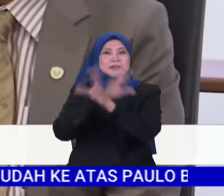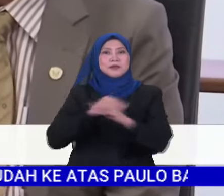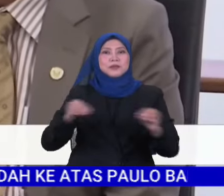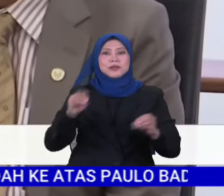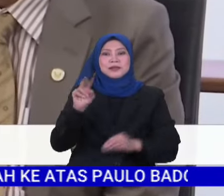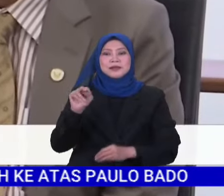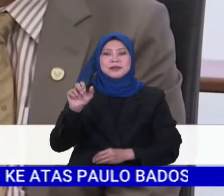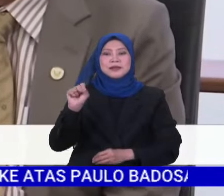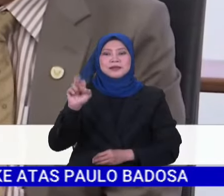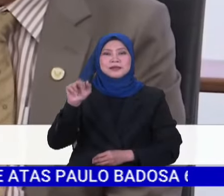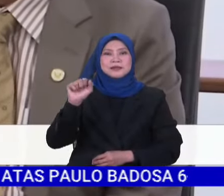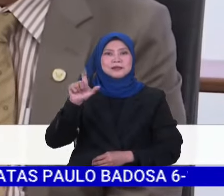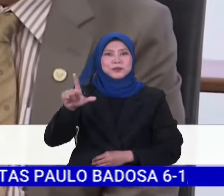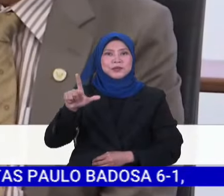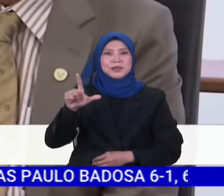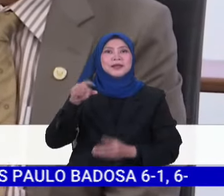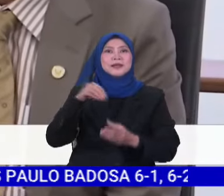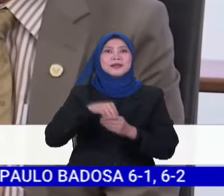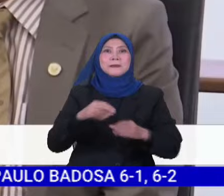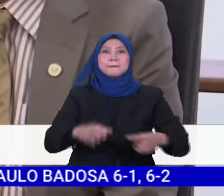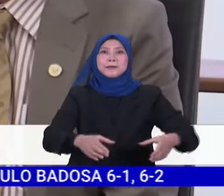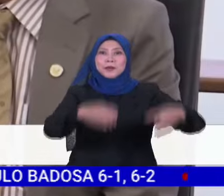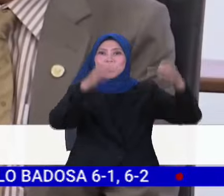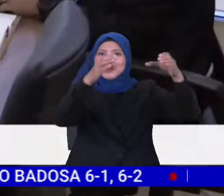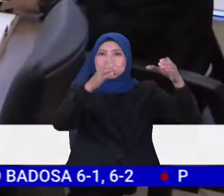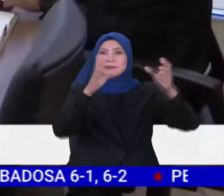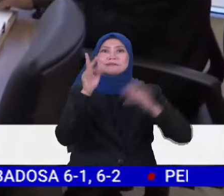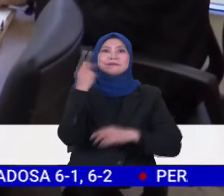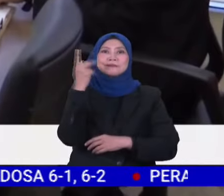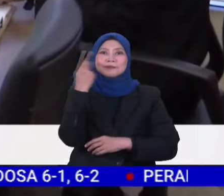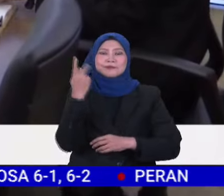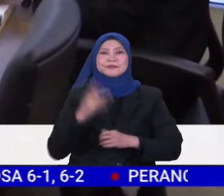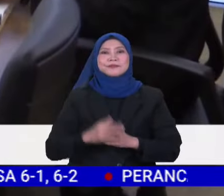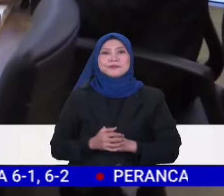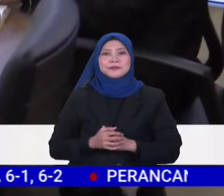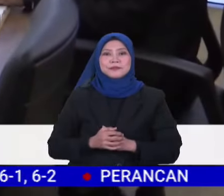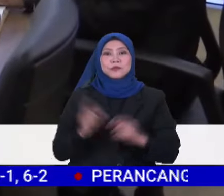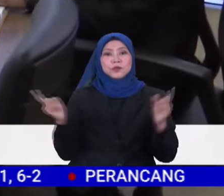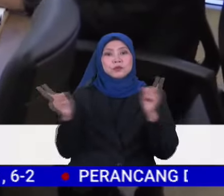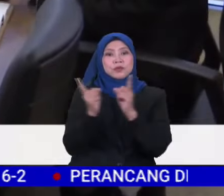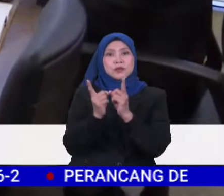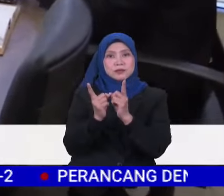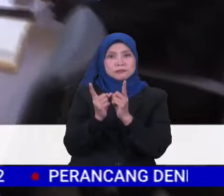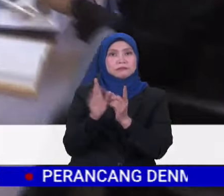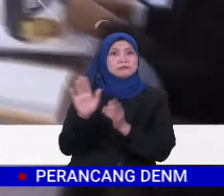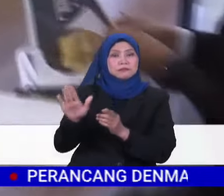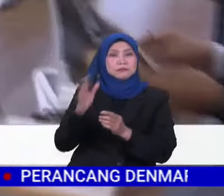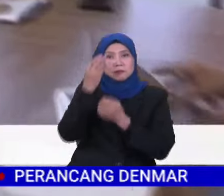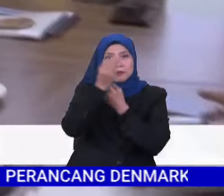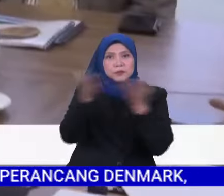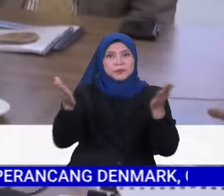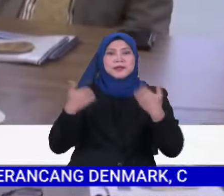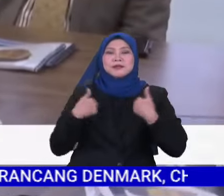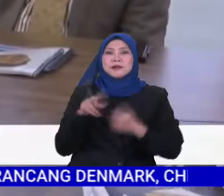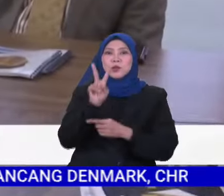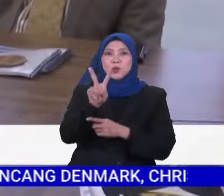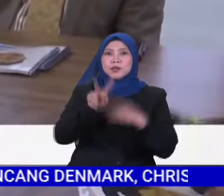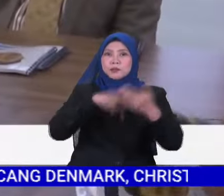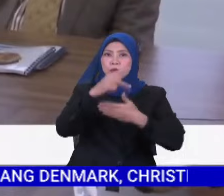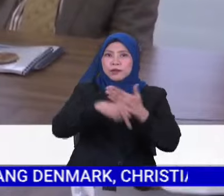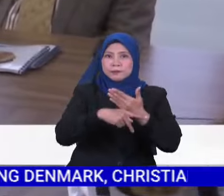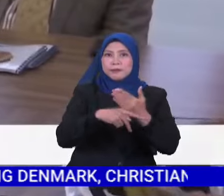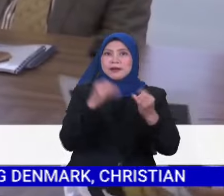Nasrul Hakim Muhammad Nuh di bangunan baitulmakmur kucing mengenai perjumpaan tersebut beliau memberitahu doa acara